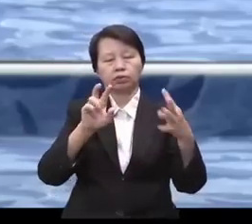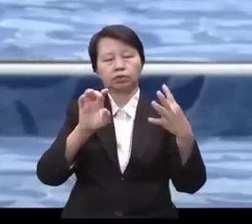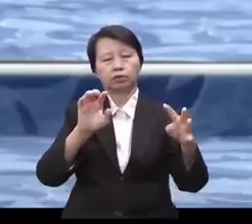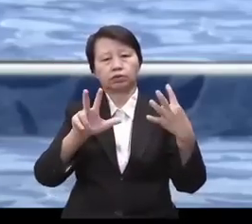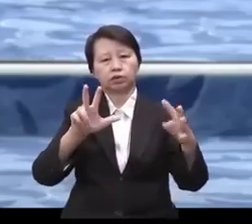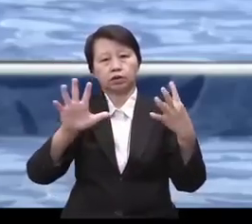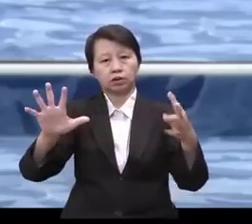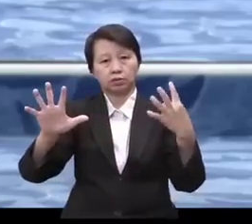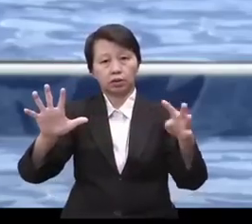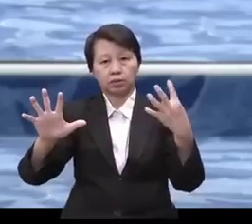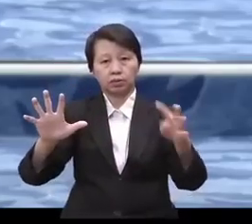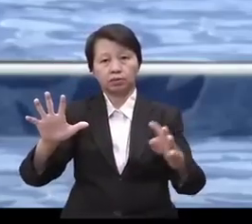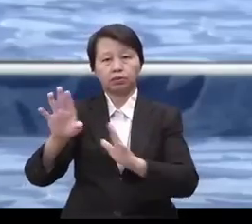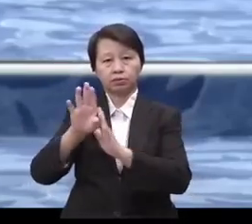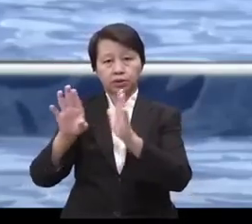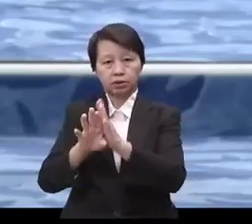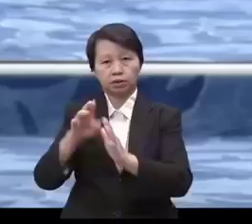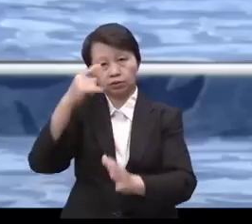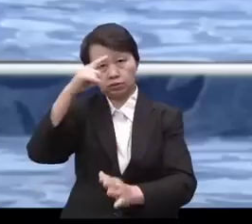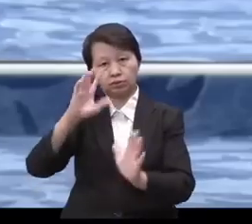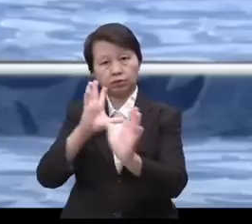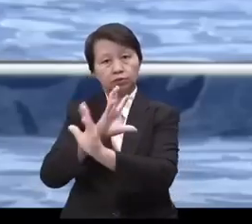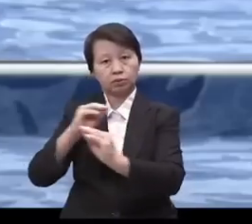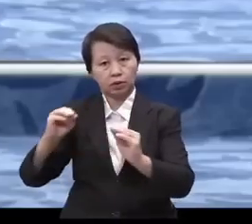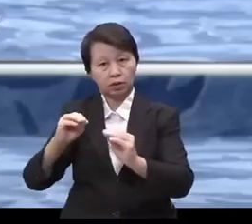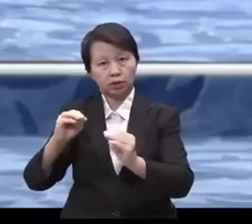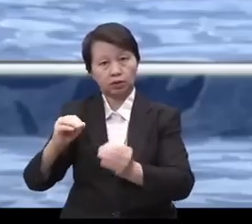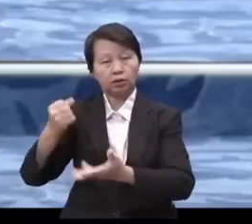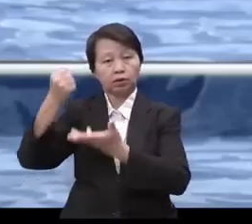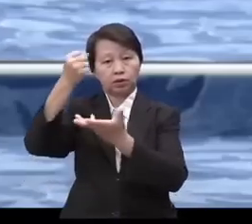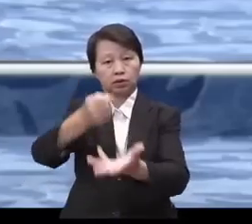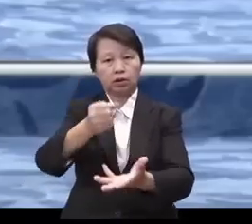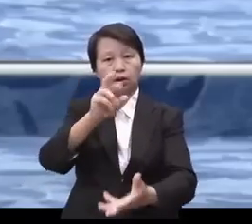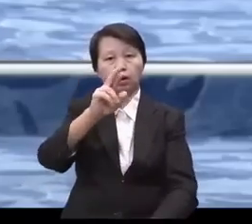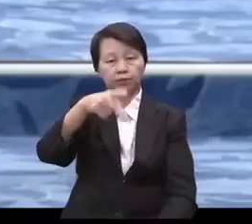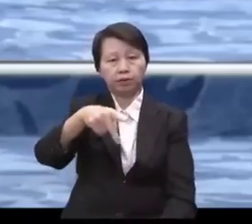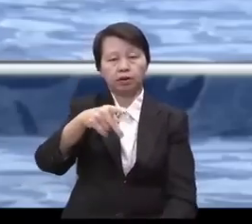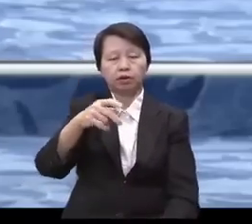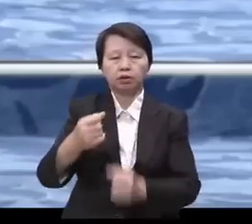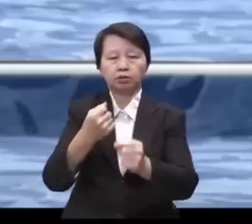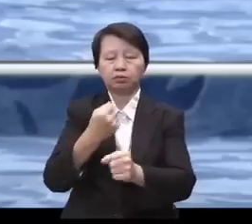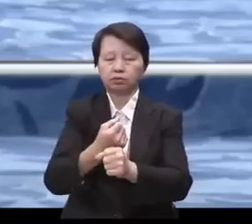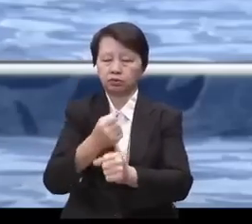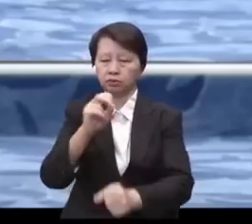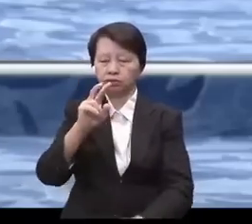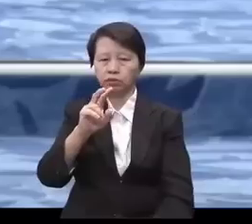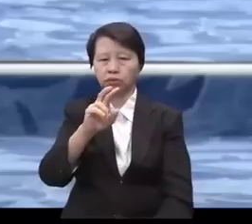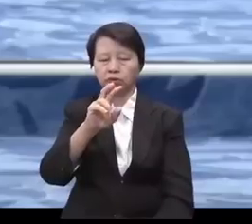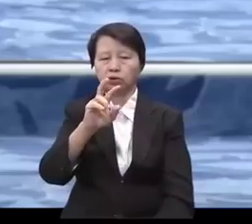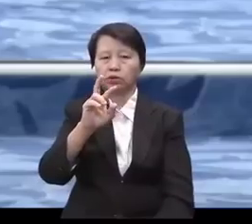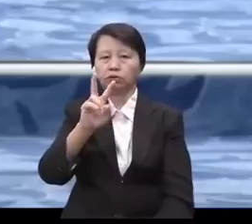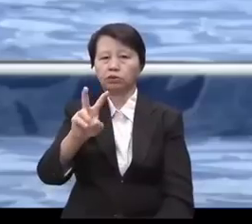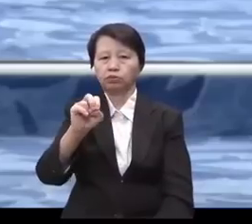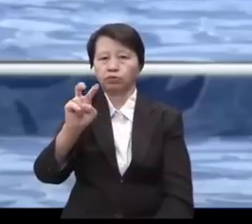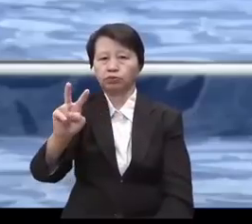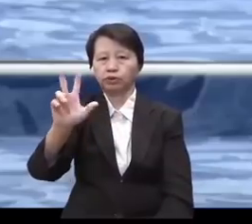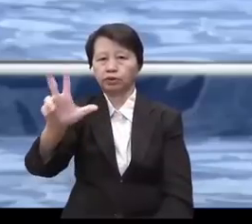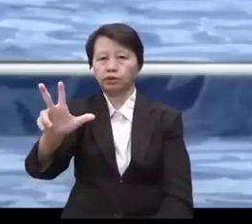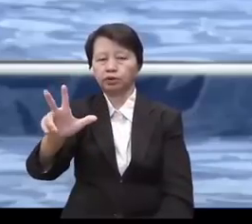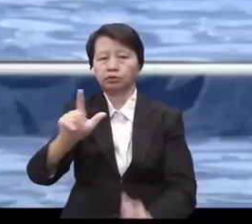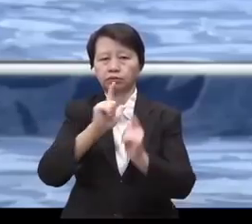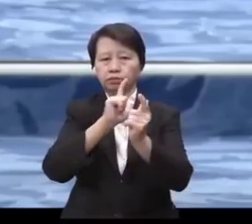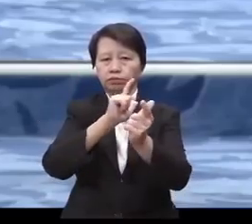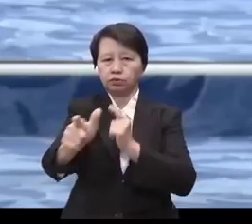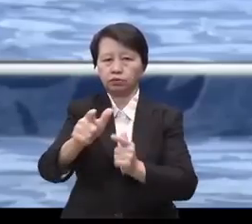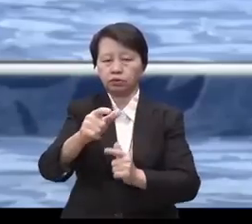14.355 bilion ringgit bagi Sarawak. Peruntukan RP3 tahun 2023 yang